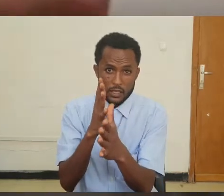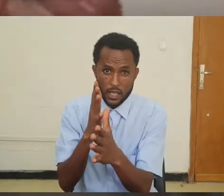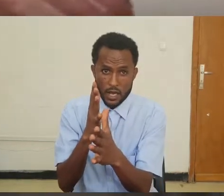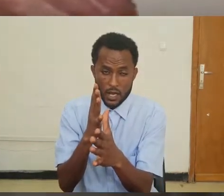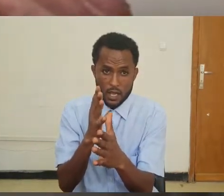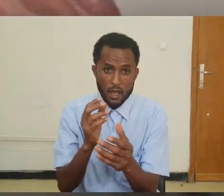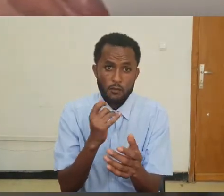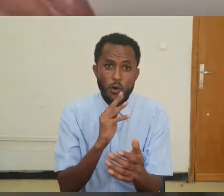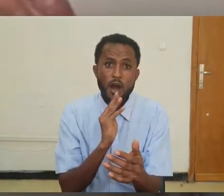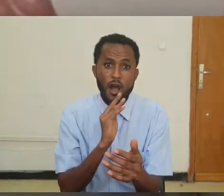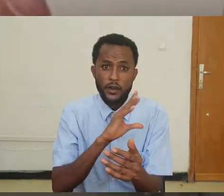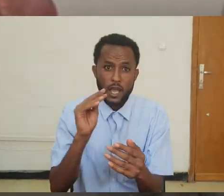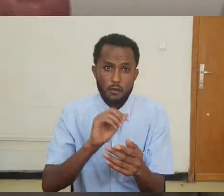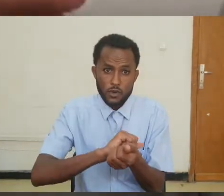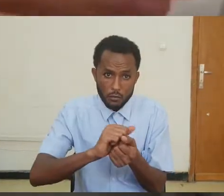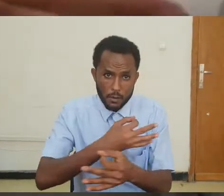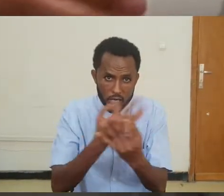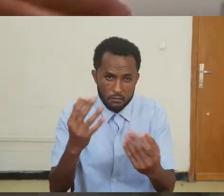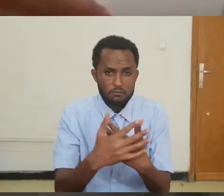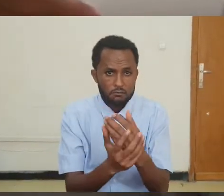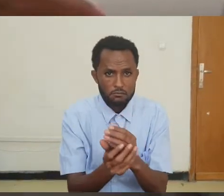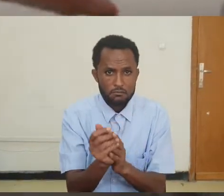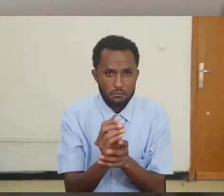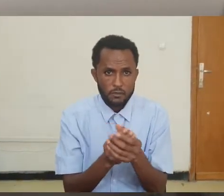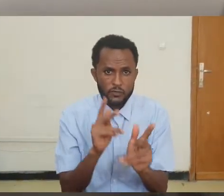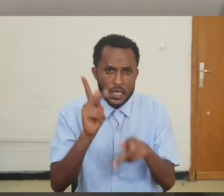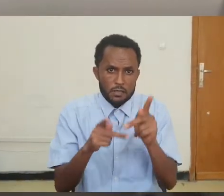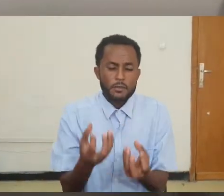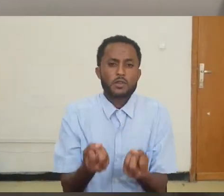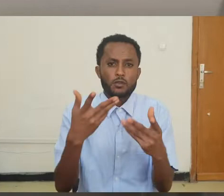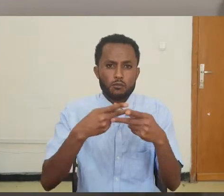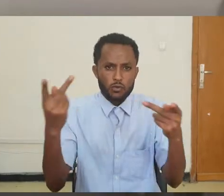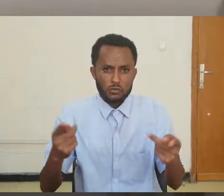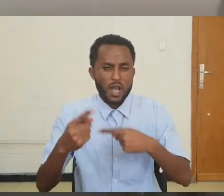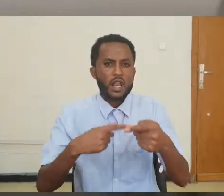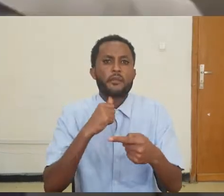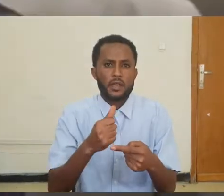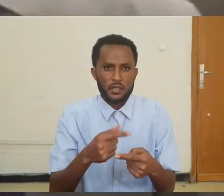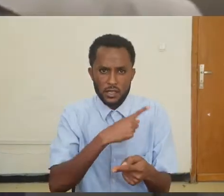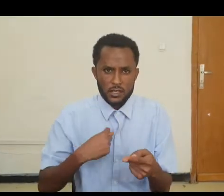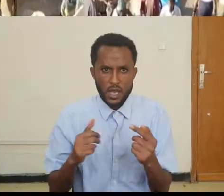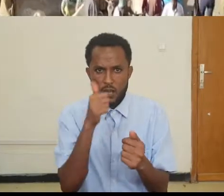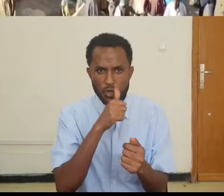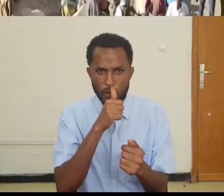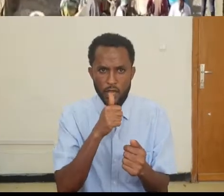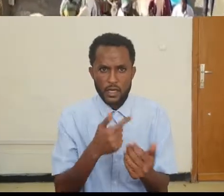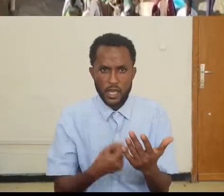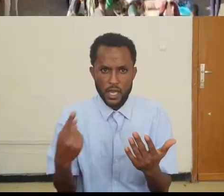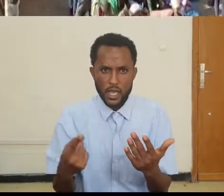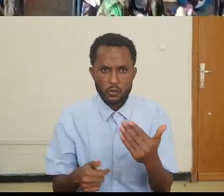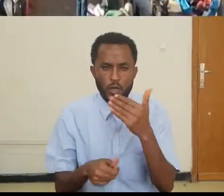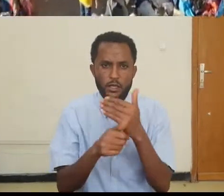በጤና ሚኒስቴር በተቀመጠው የእጅ አሰጣጥ ቅደም ተከተልን በመከተል በውሃና በሳሙና በደንብ መታጠብ፣